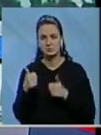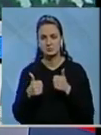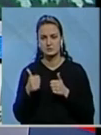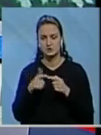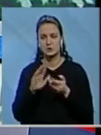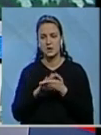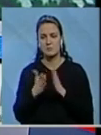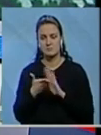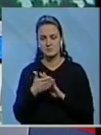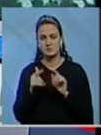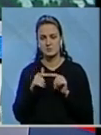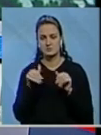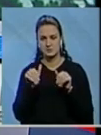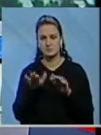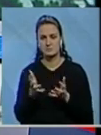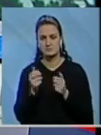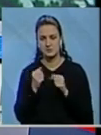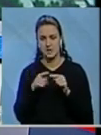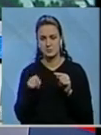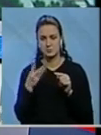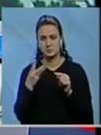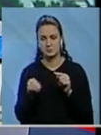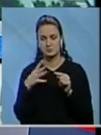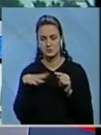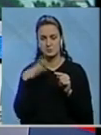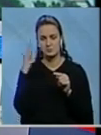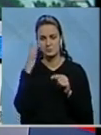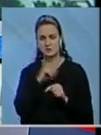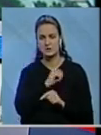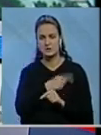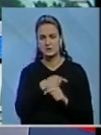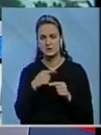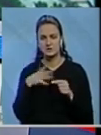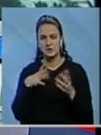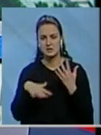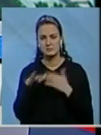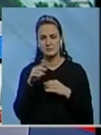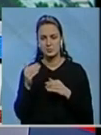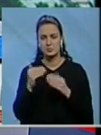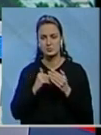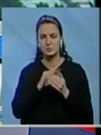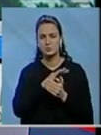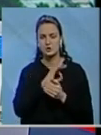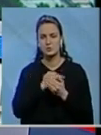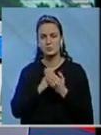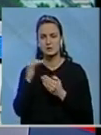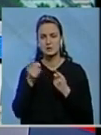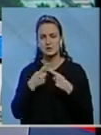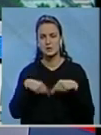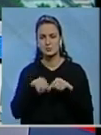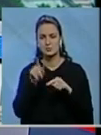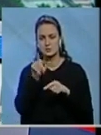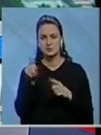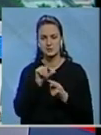დაფუძნებული გადაწყვეტილების მიღება. ამ წუთებში ფრაქცია ქართული ოცნება ძლიერი საქართველოსთვის იუსტიციის უმაღლესი საბჭოს იმ წევრებს ხვდება,